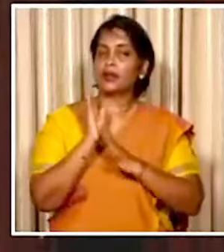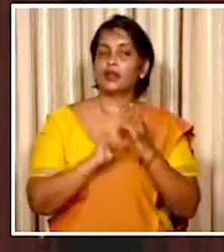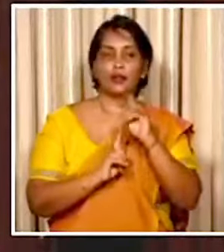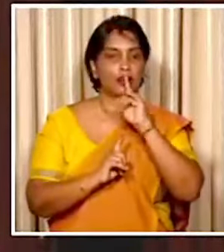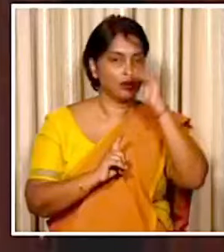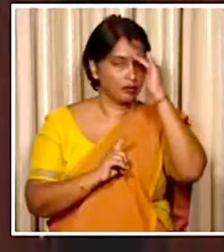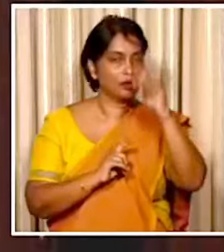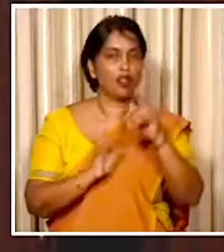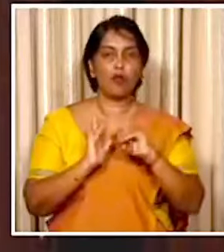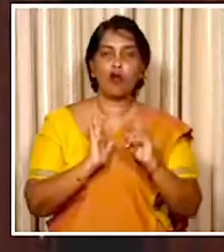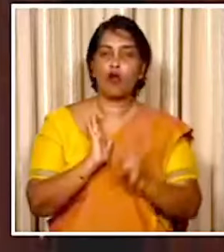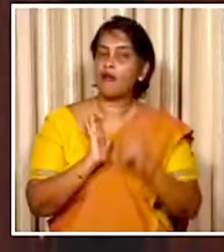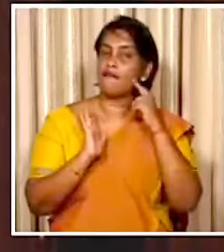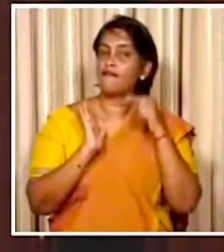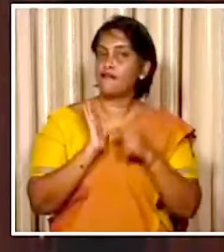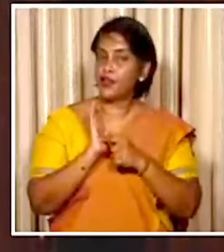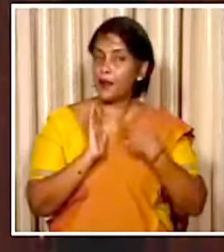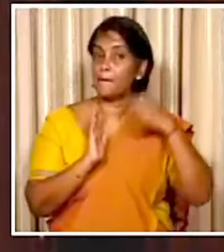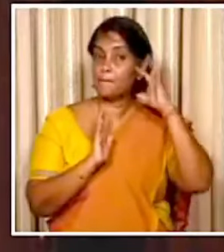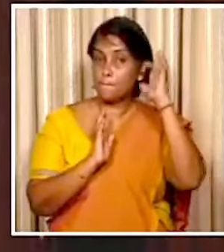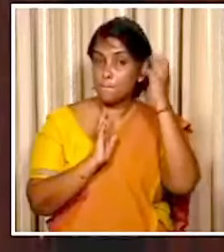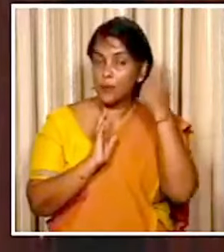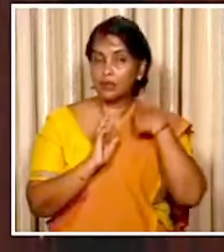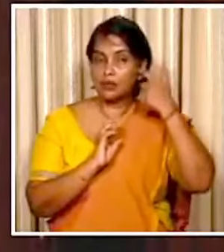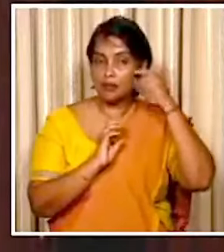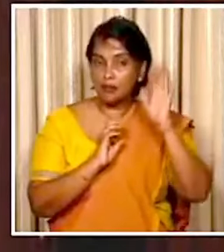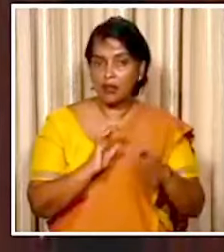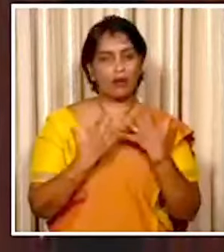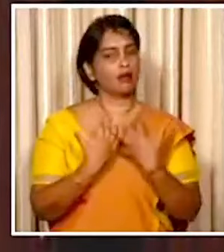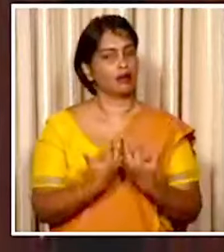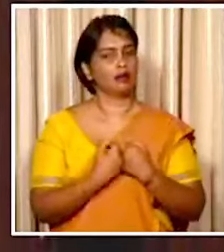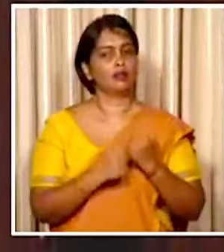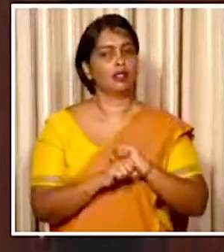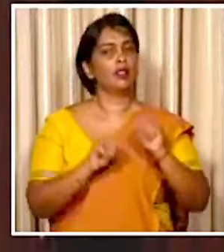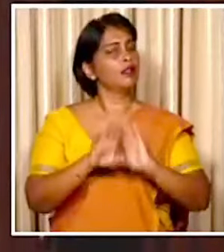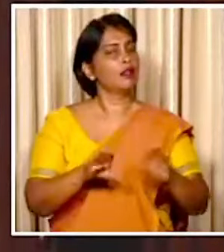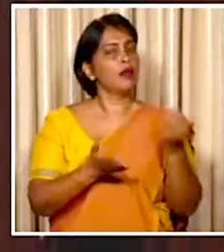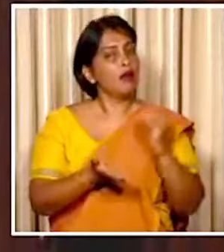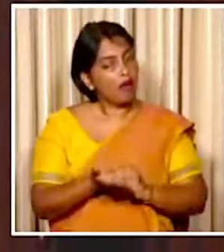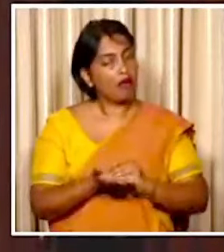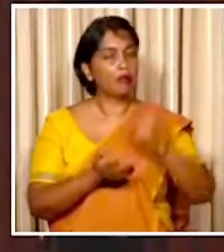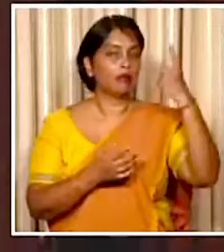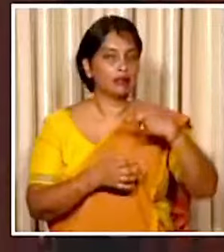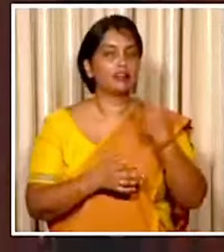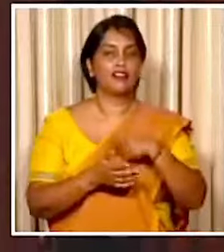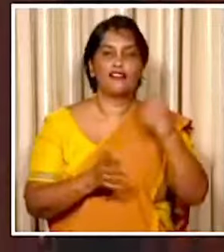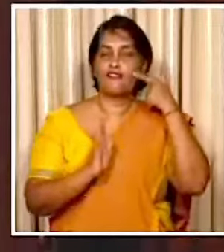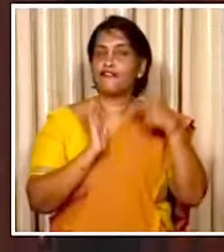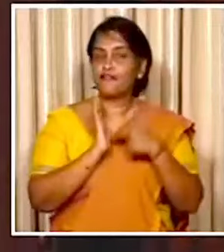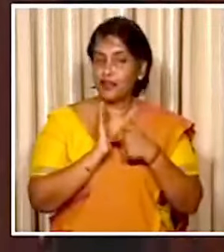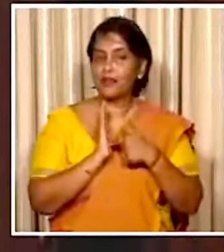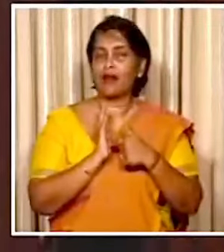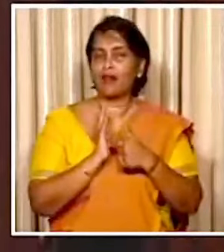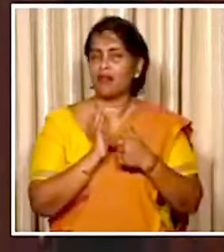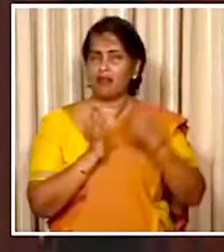කතානායකතුමනි, සාමාන්‍ය පෙළ විභාගයේ ප්‍රතිඵල අපේක්ෂා කරපු ප්‍රතිඵල නොලැබිච්ච ළමයි නැවත පුනරීක්ෂණය සඳහා තමන්ගේ ප්‍රතිඵල